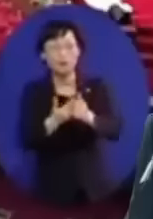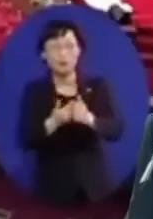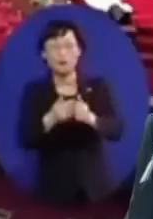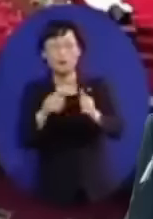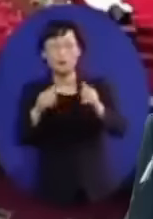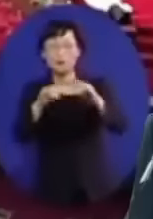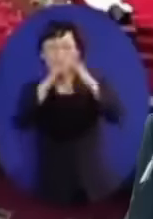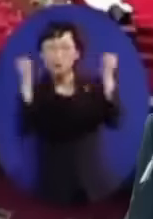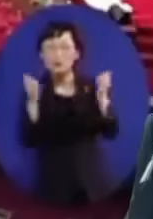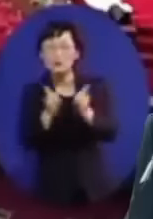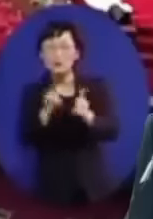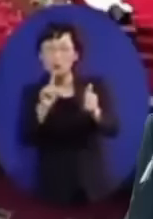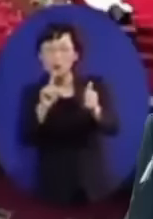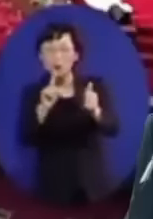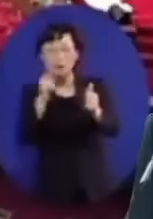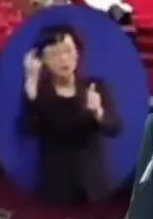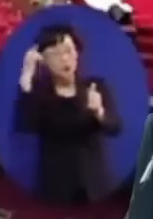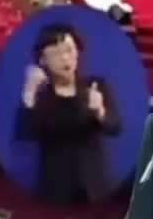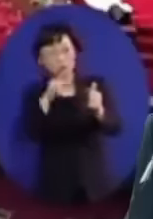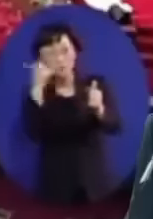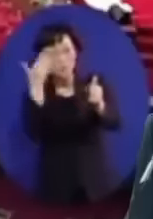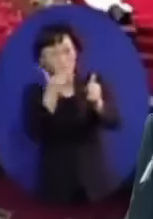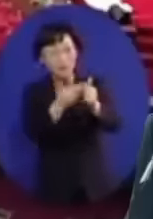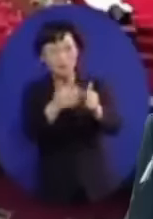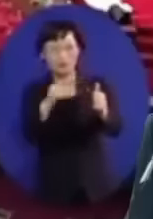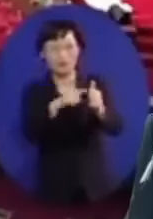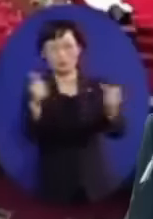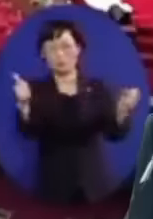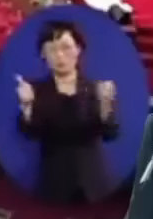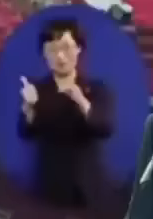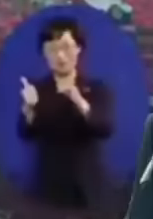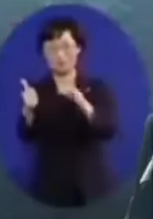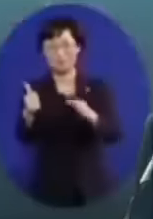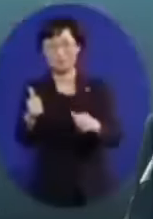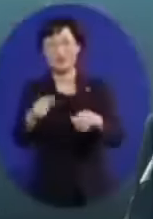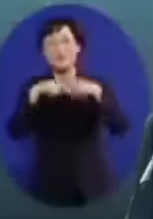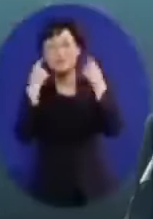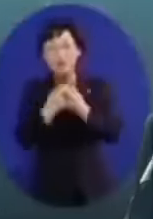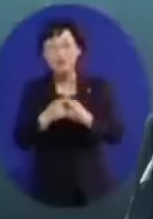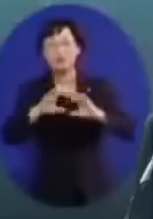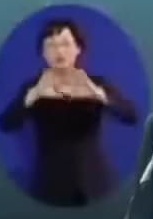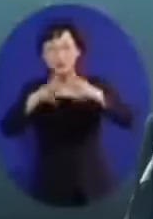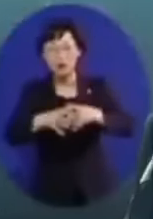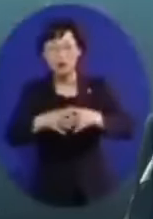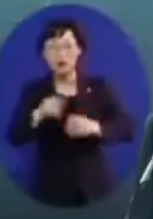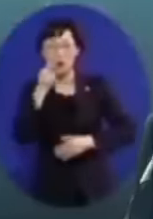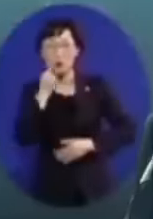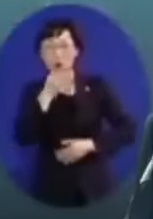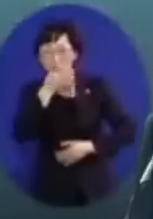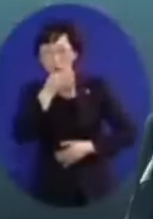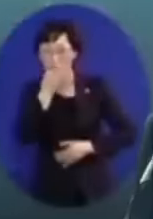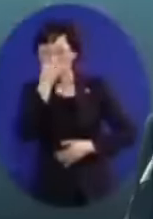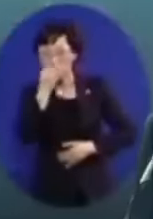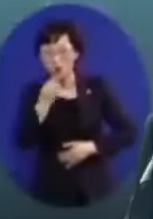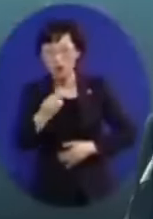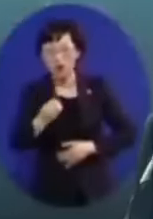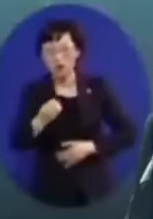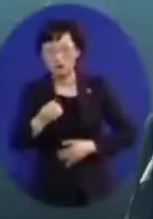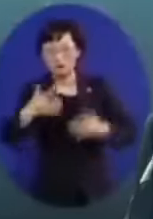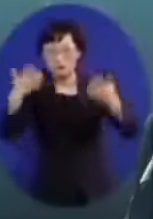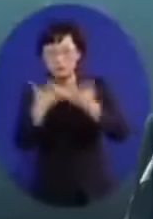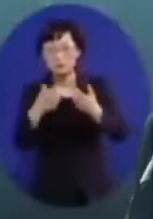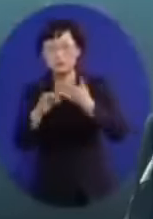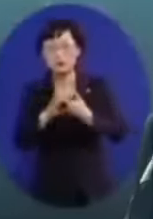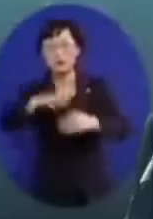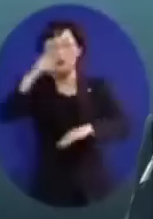생각합니까? 찰스 비어드 박사는 이렇게 대답했습니다. 개인이나 국가나 욕망과 교만이 날뛰면